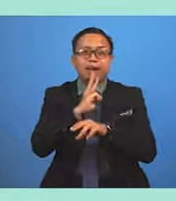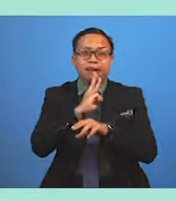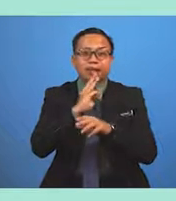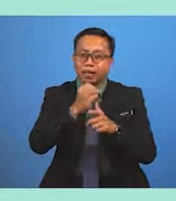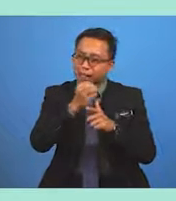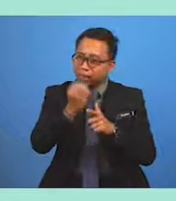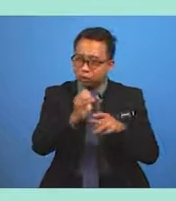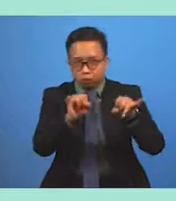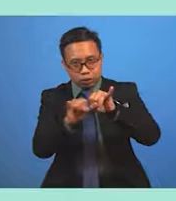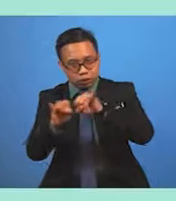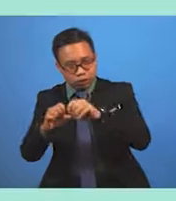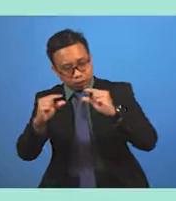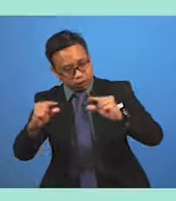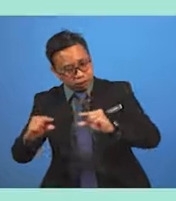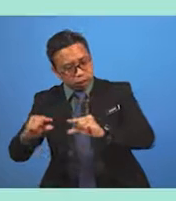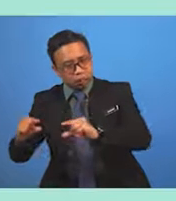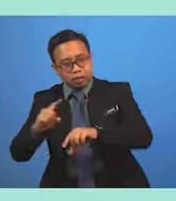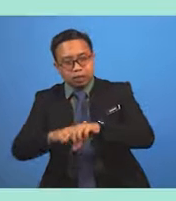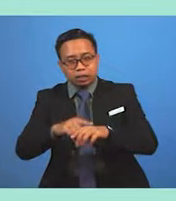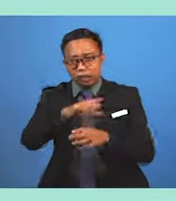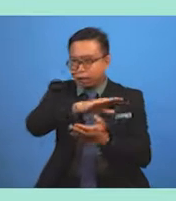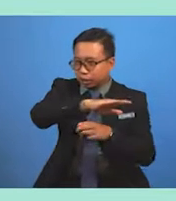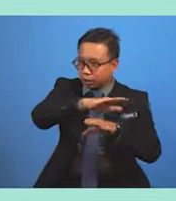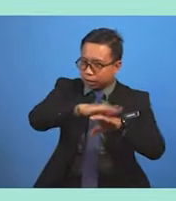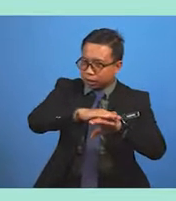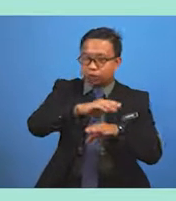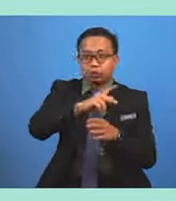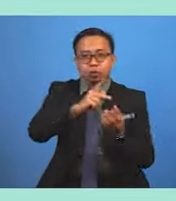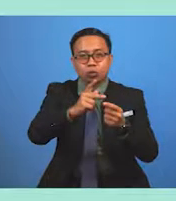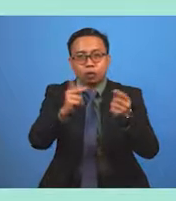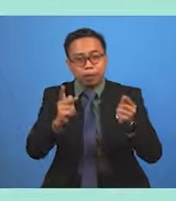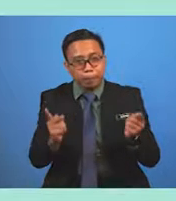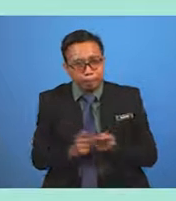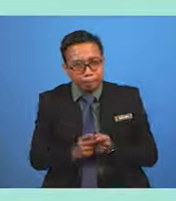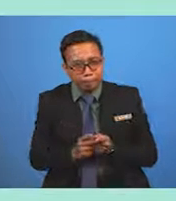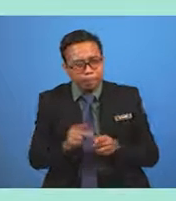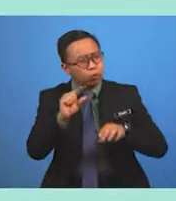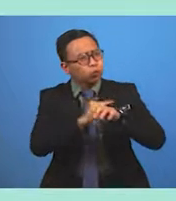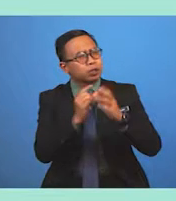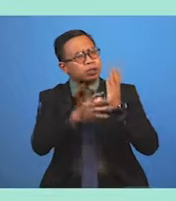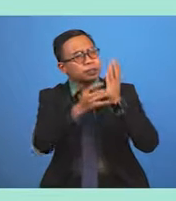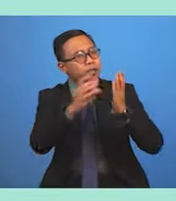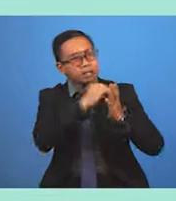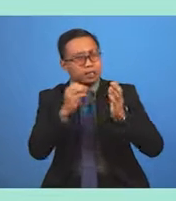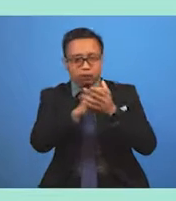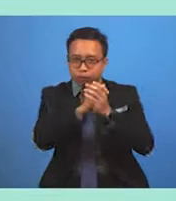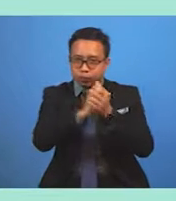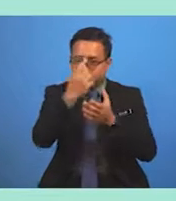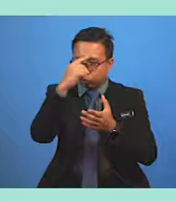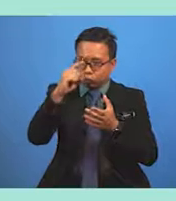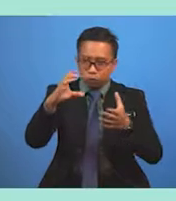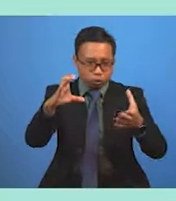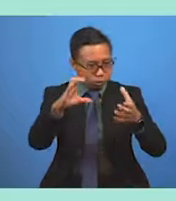jenis bergerak di permukaan air kolam. Penggunaan minyak dan sabun adalah untuk memerangkap musuh yang timbul